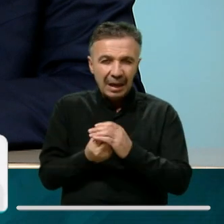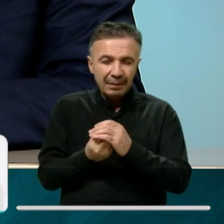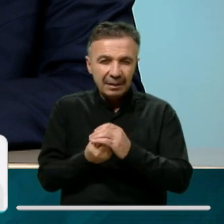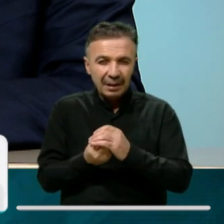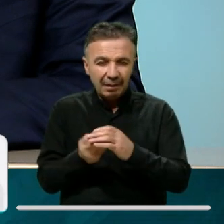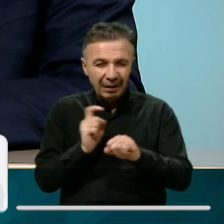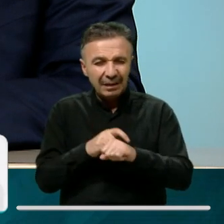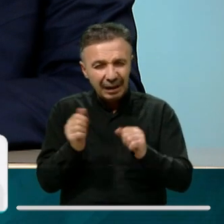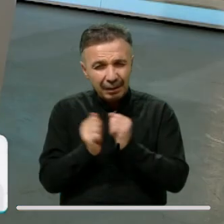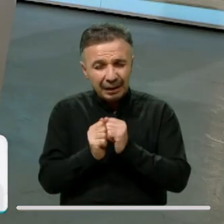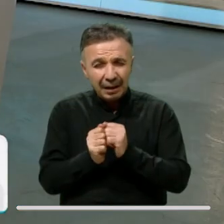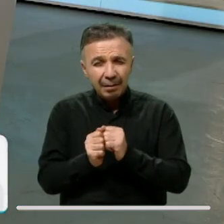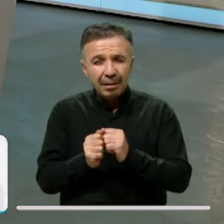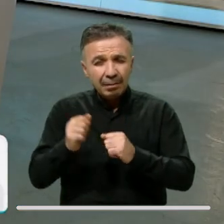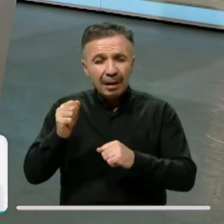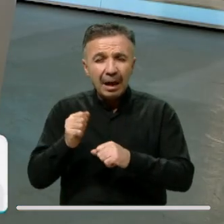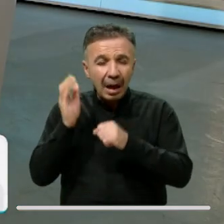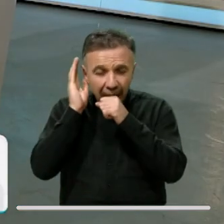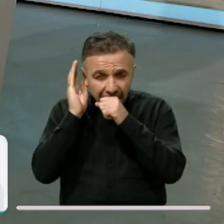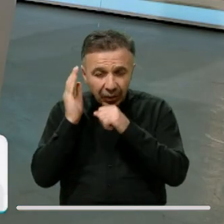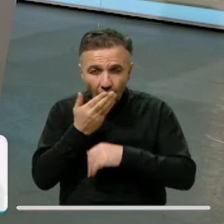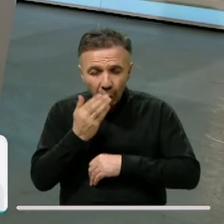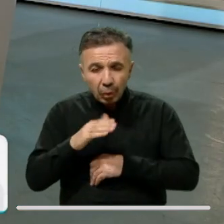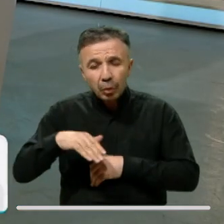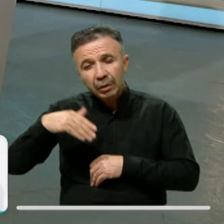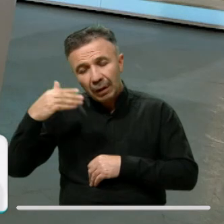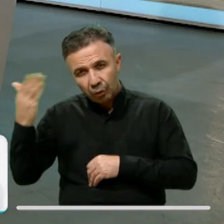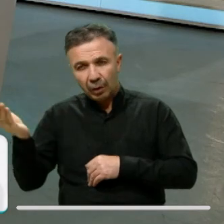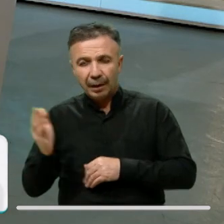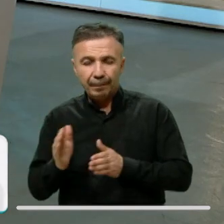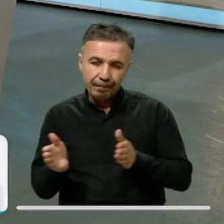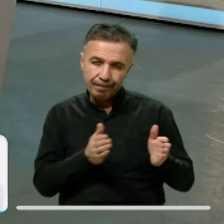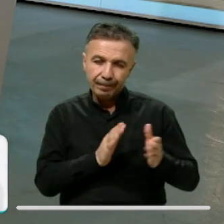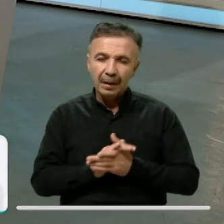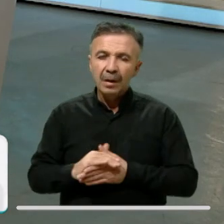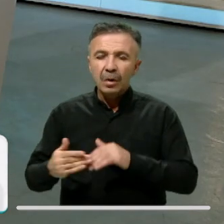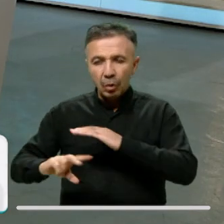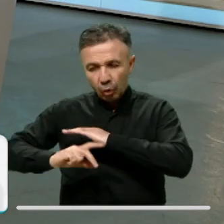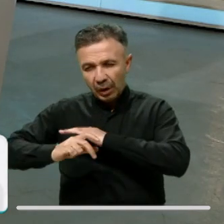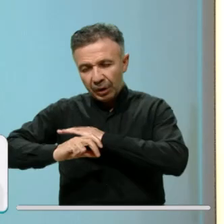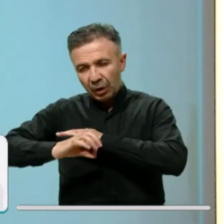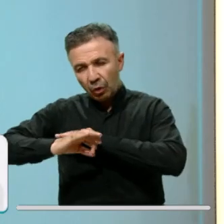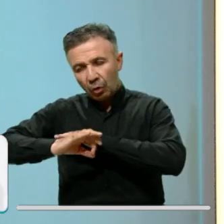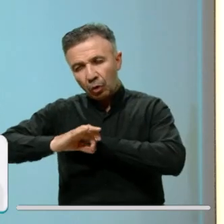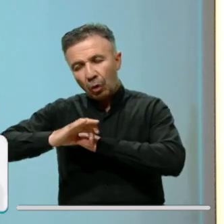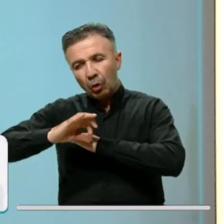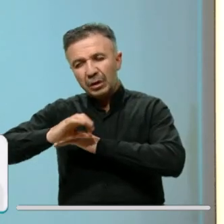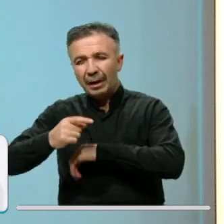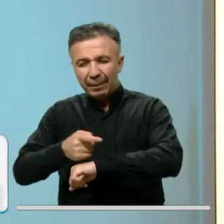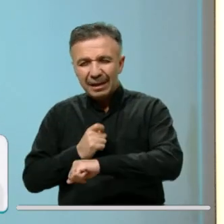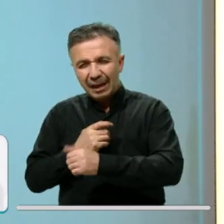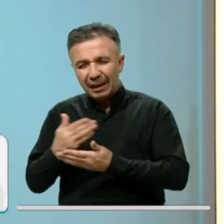hemen ezanlar okunuyor. Hı hı. Ama onun dışında güneşin doğuşuna bir saat kala okunuyor.